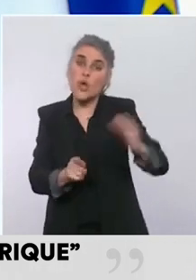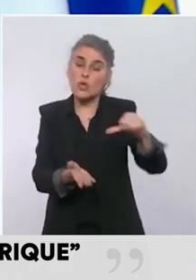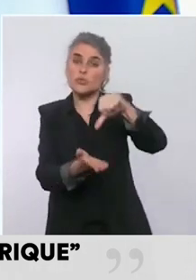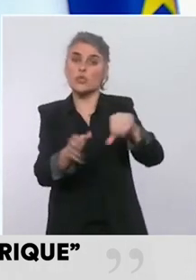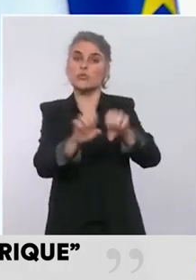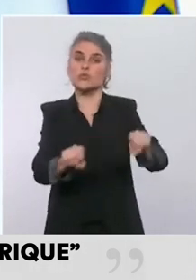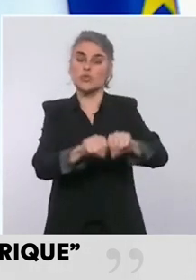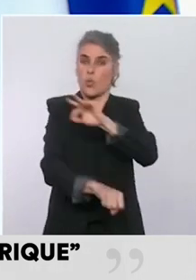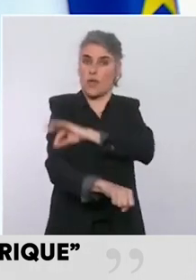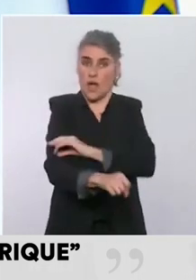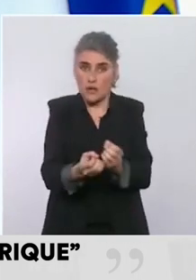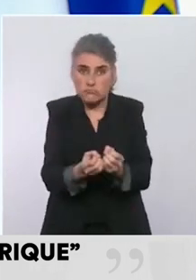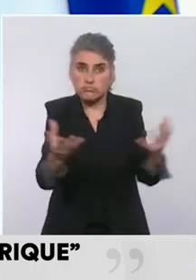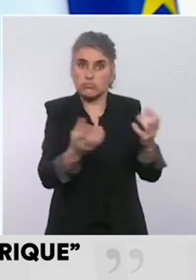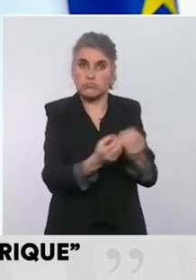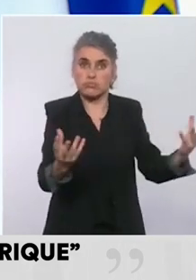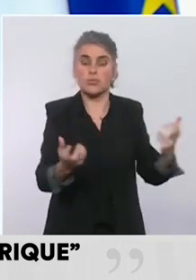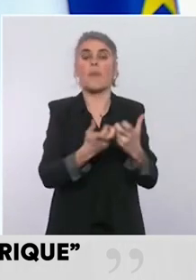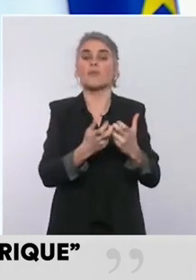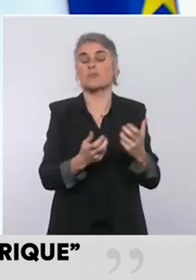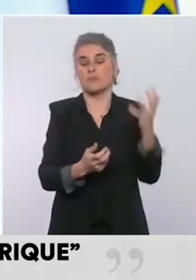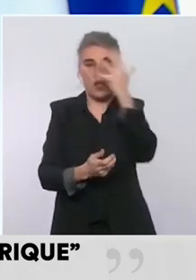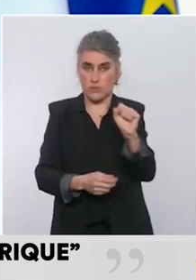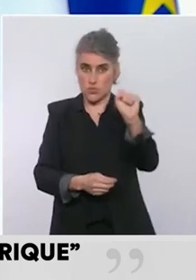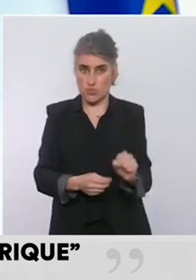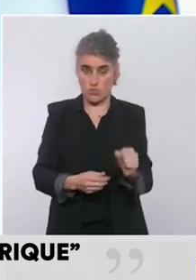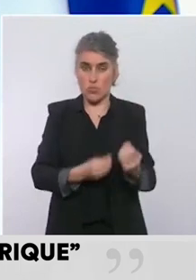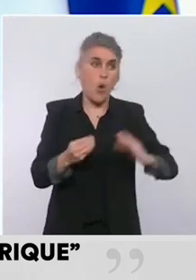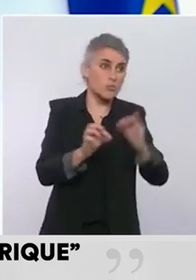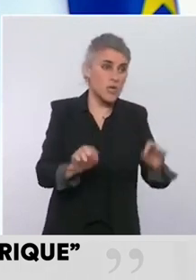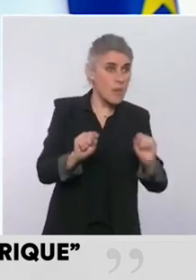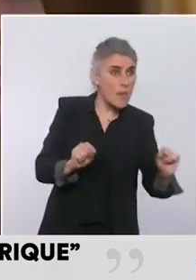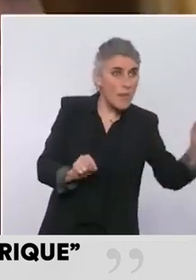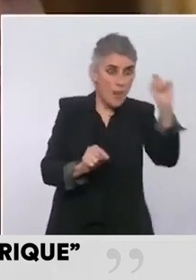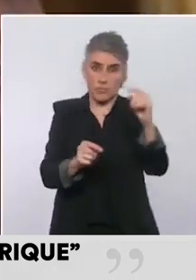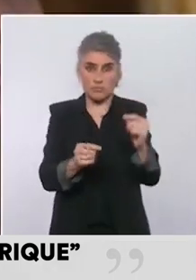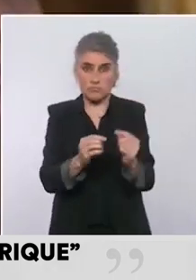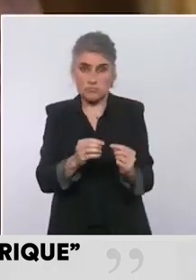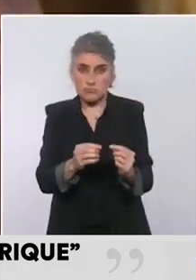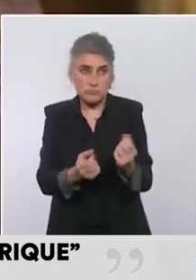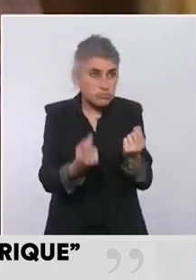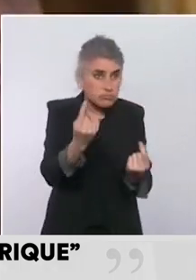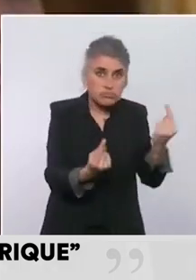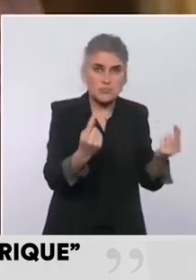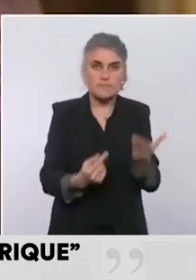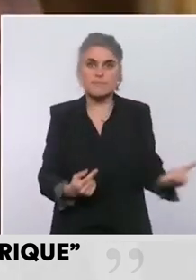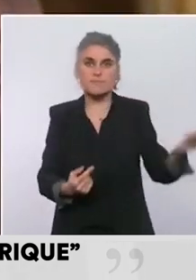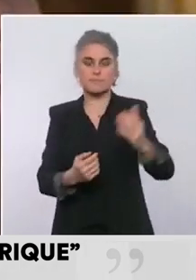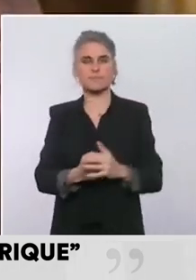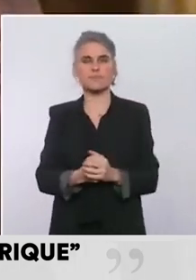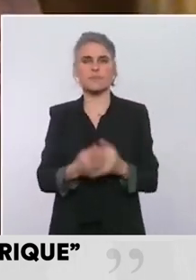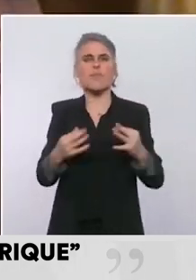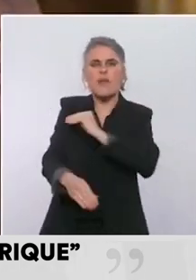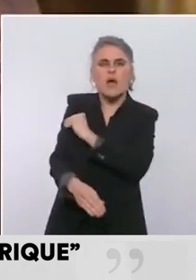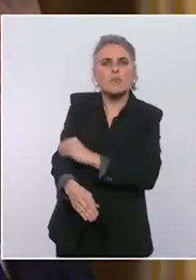vaccins, comme nous l'avons lancé en Afrique du Sud et dans plusieurs autres pays. Nous avons tenu nos engagements en matière sportive